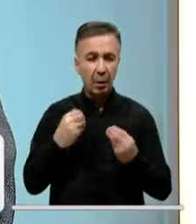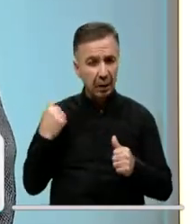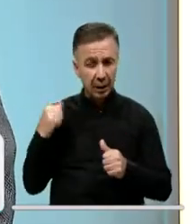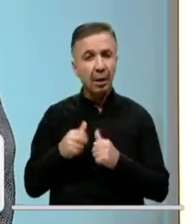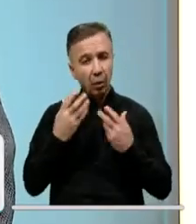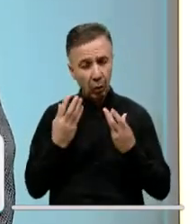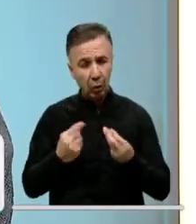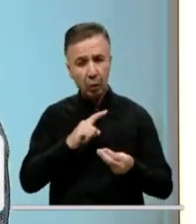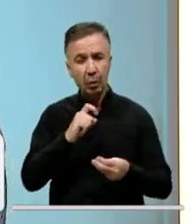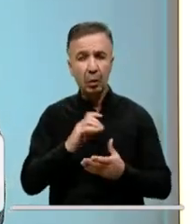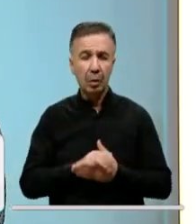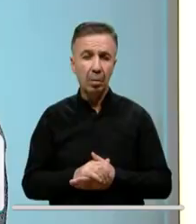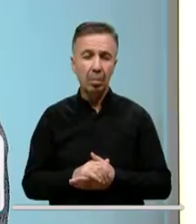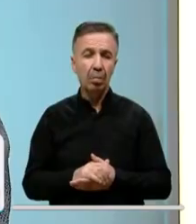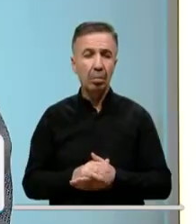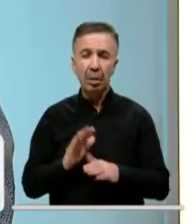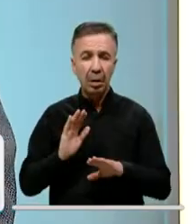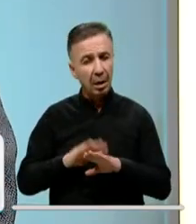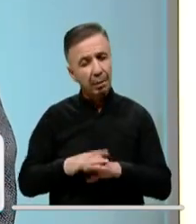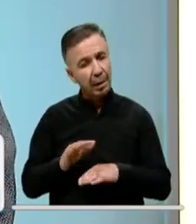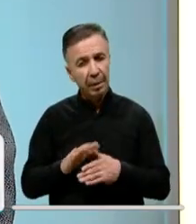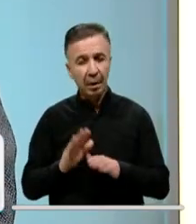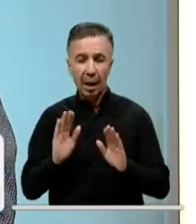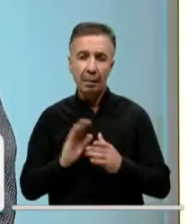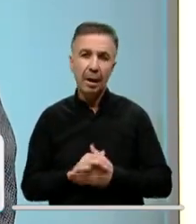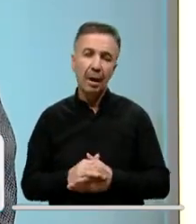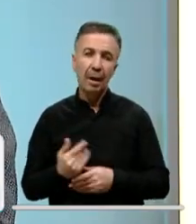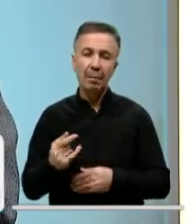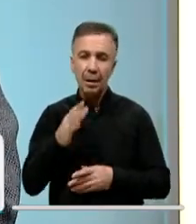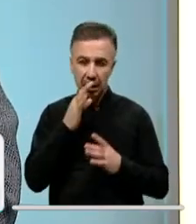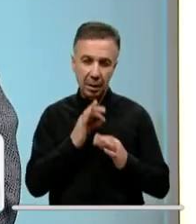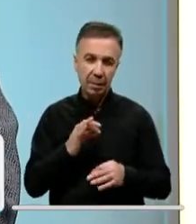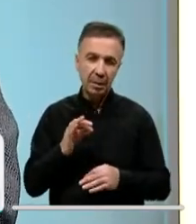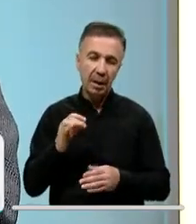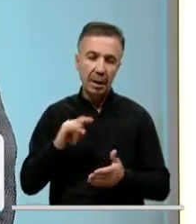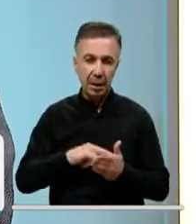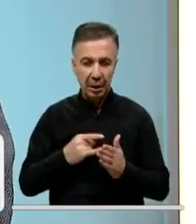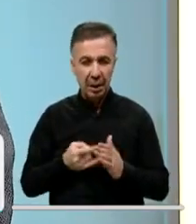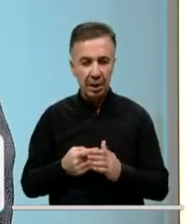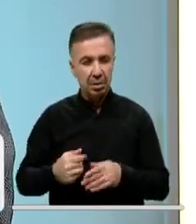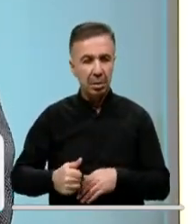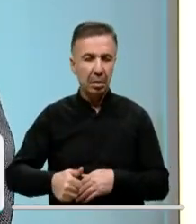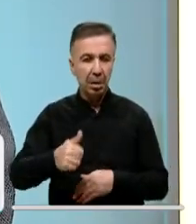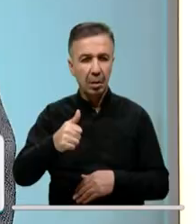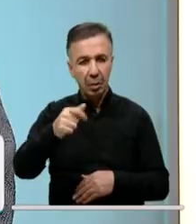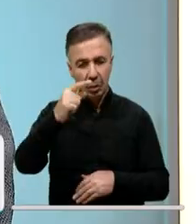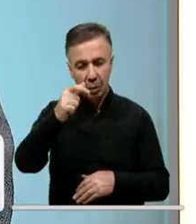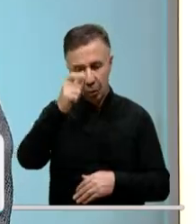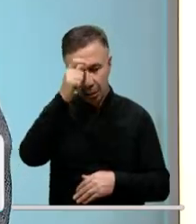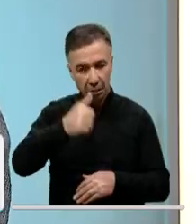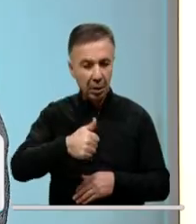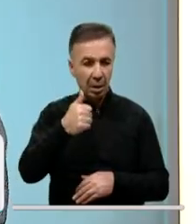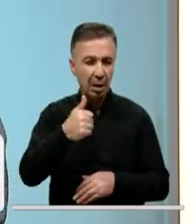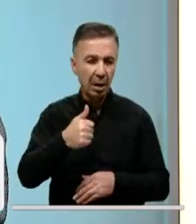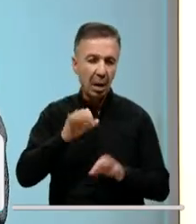mı? Yapılabilir ama biz kimseye, yani idarecilerimize illa bu konuda böyle bir şey yapın da